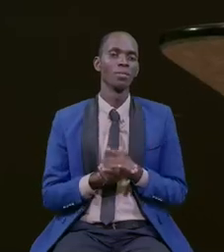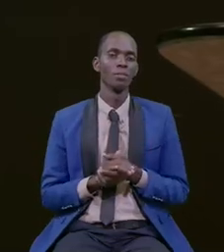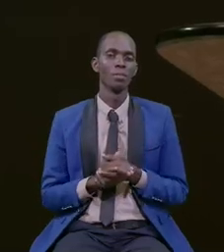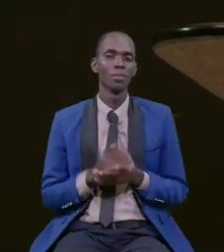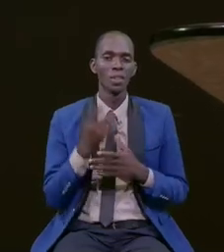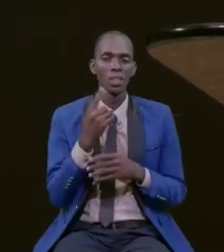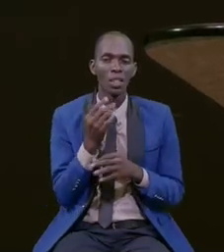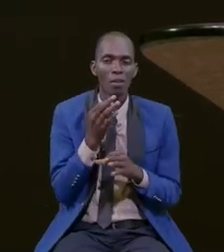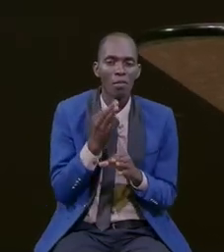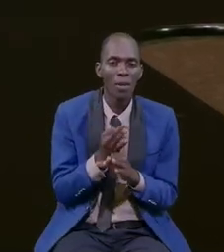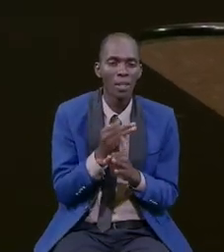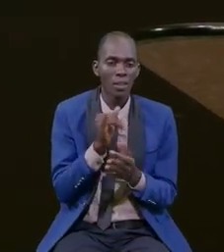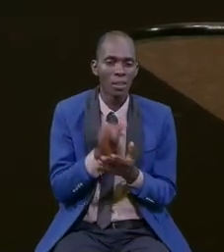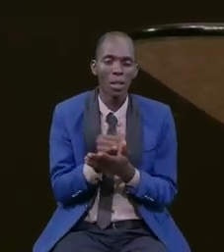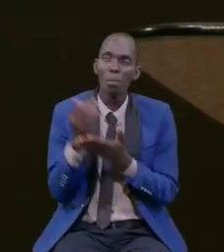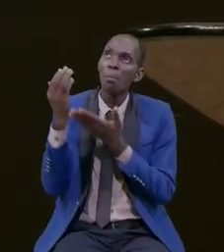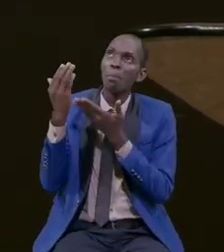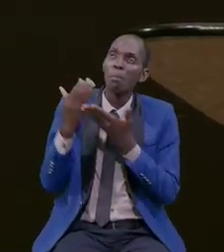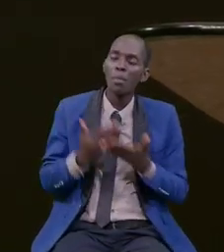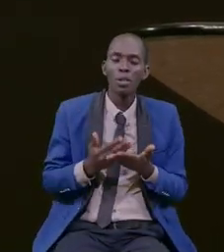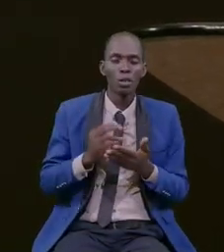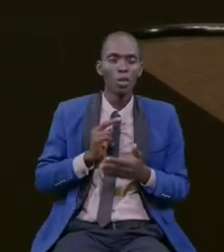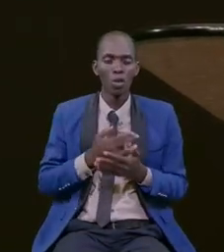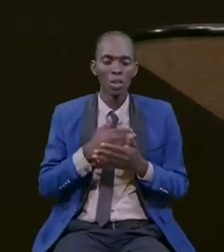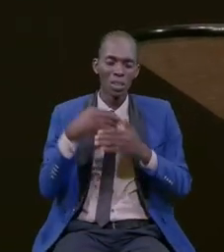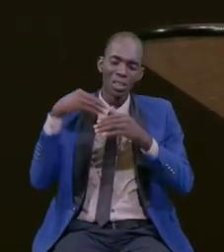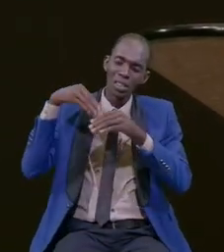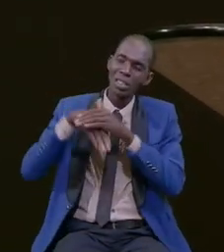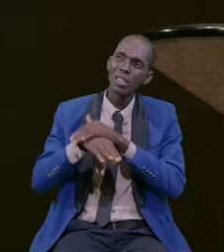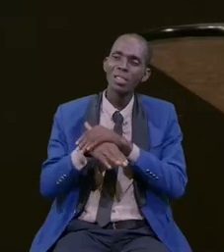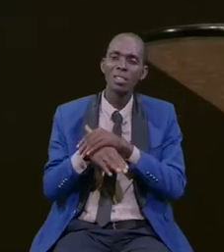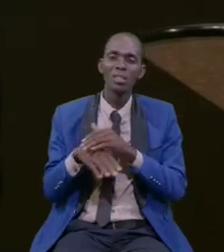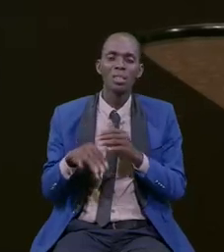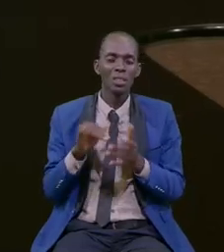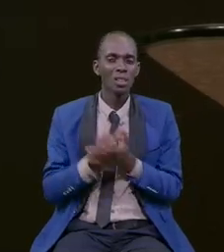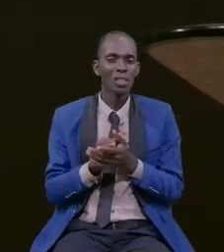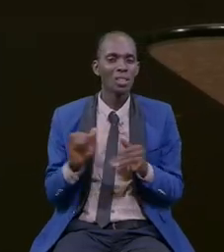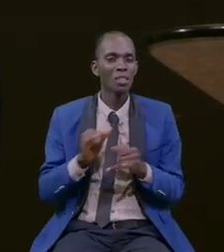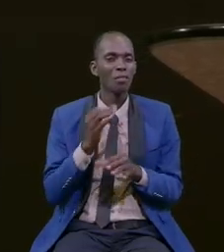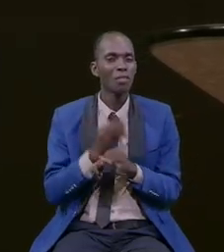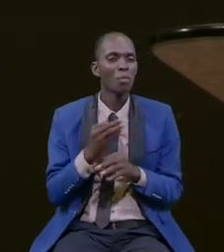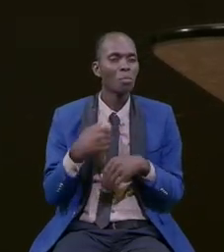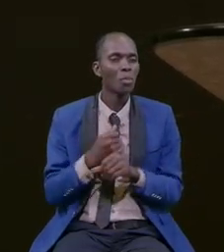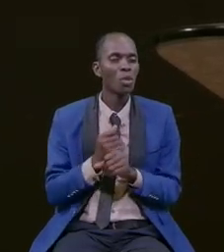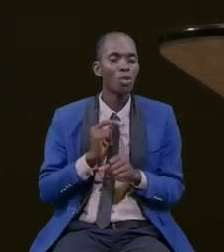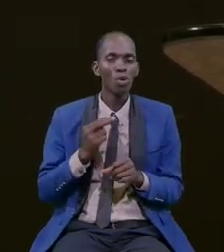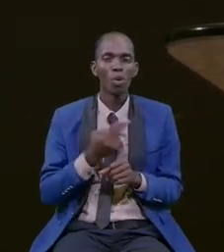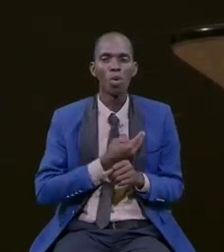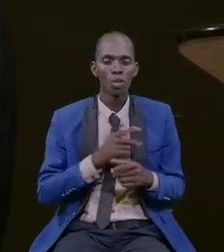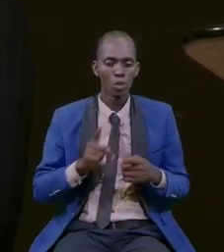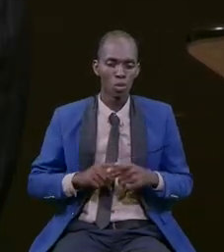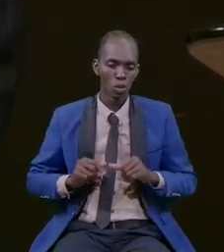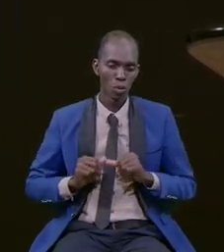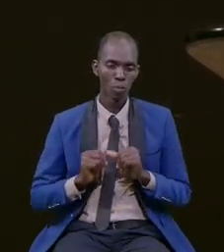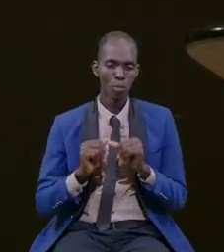la foi qui nous a amené dedans c'est cette même foi qui doit nous donner de continuer de rester de demeurer